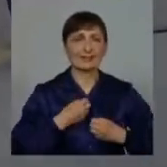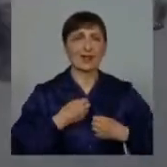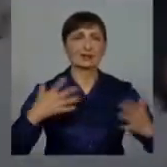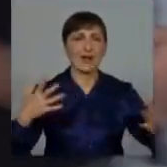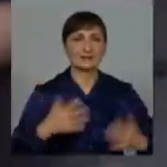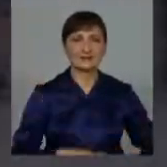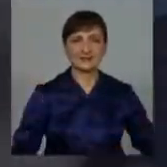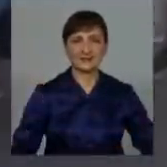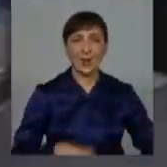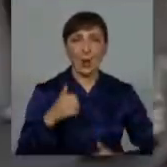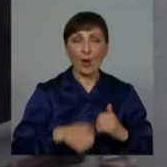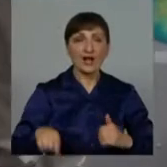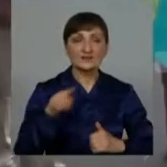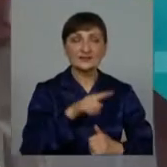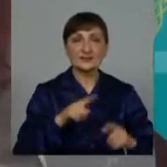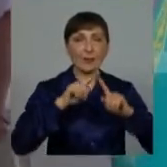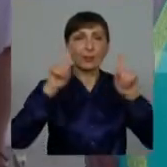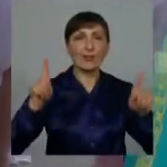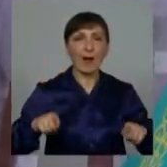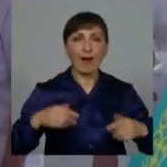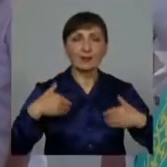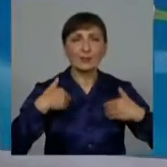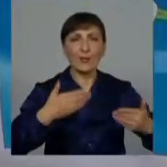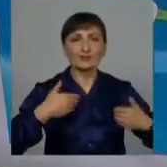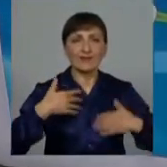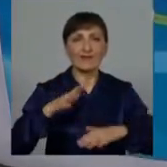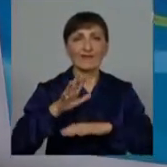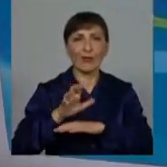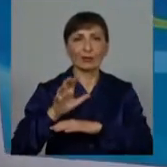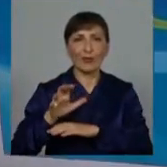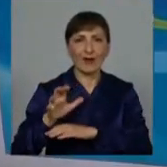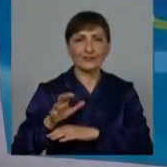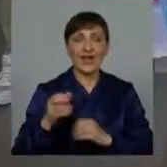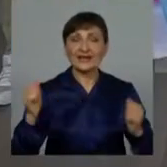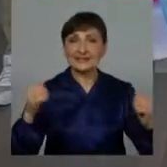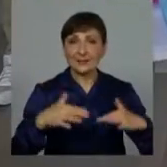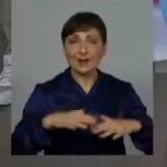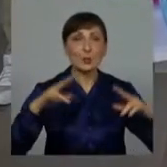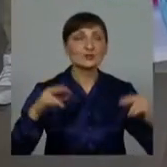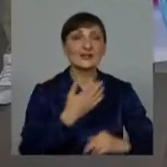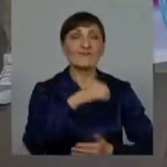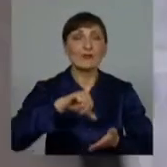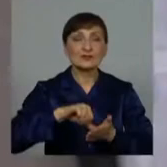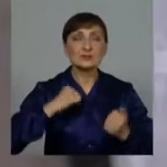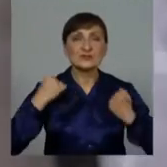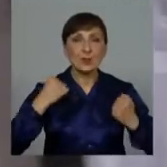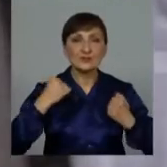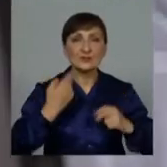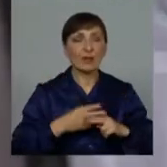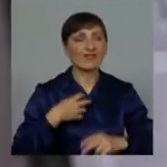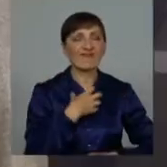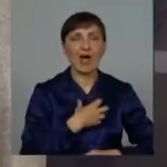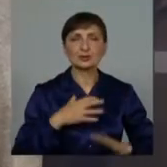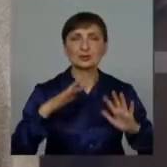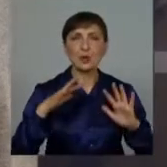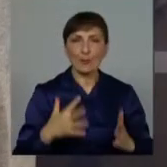прием. Почти у каждого в руках плакаты с поздравлениями и фотографиями олимпийцев. Для собравшихся успешное выступление спортсменов – историческое